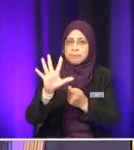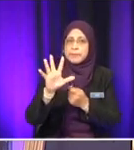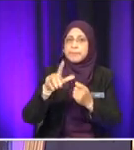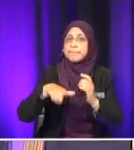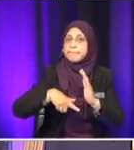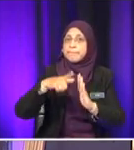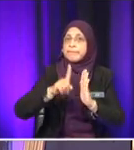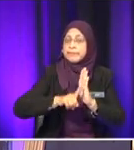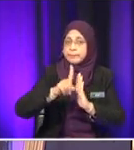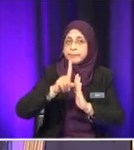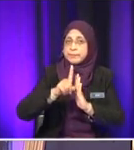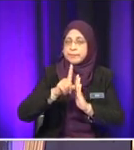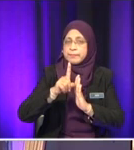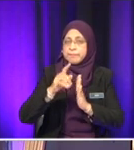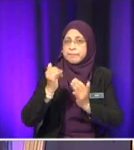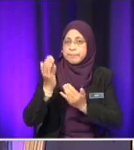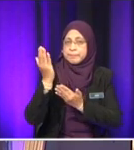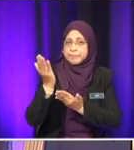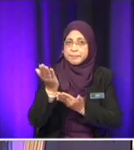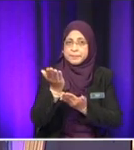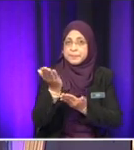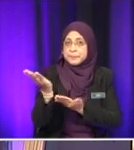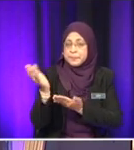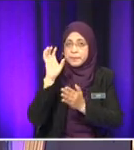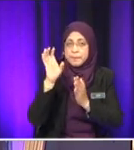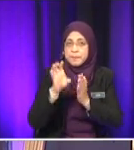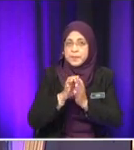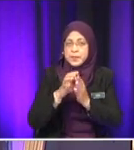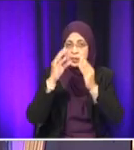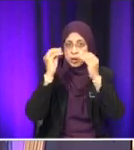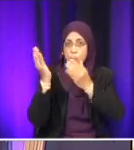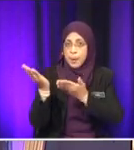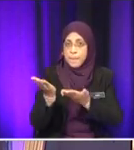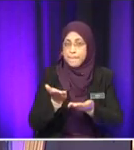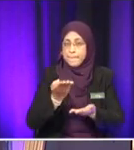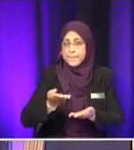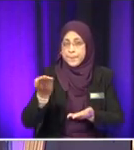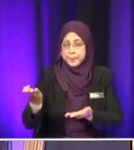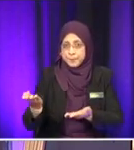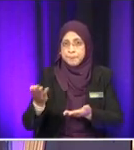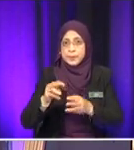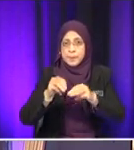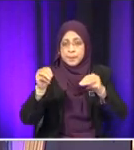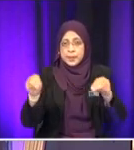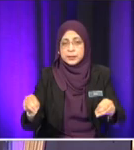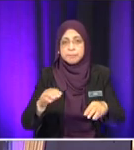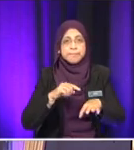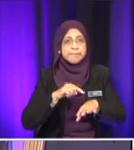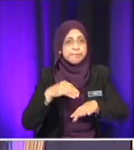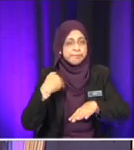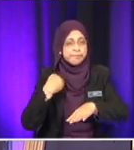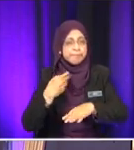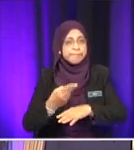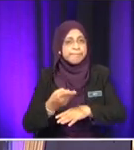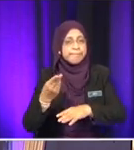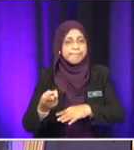tinggi kalau kita lihat dekat studio kita hari ini di atas meja ee Akmal itu adalah beberapa hasil